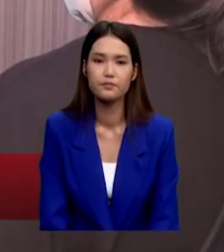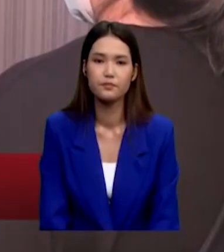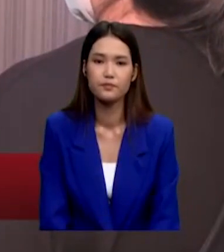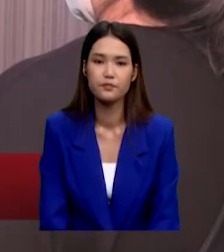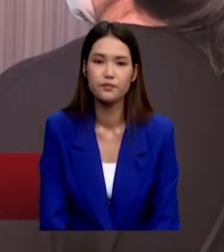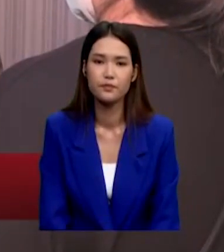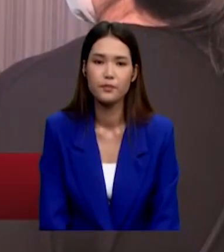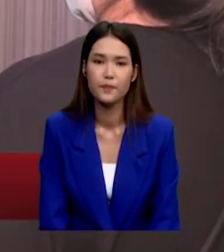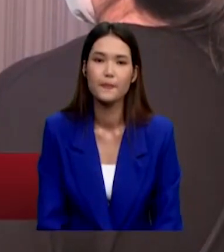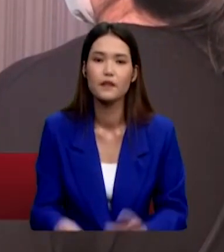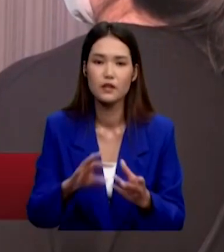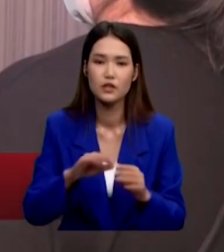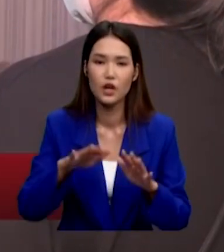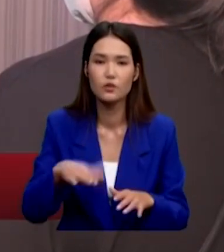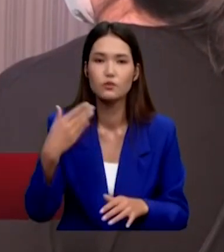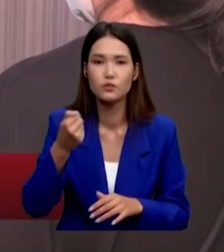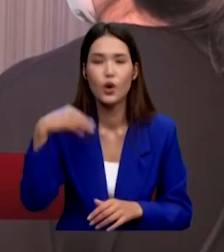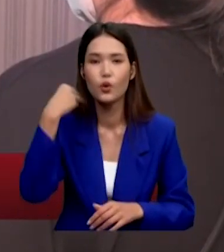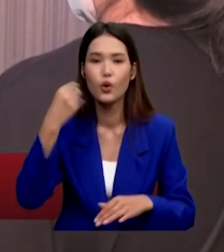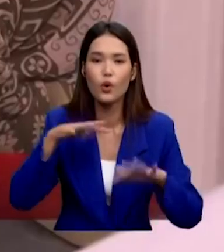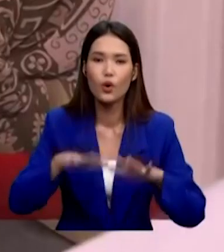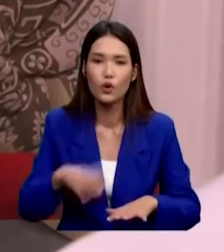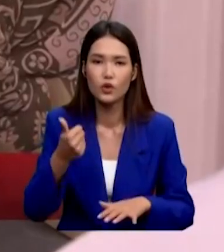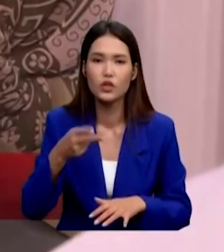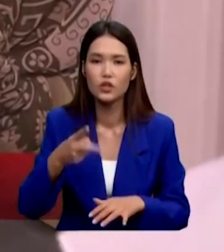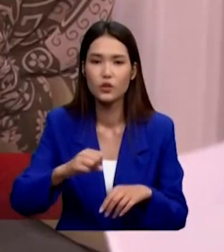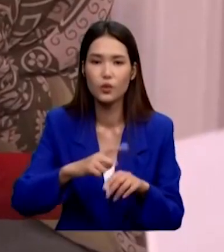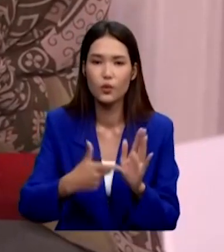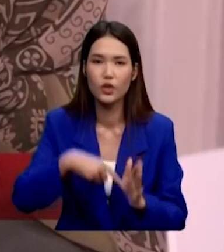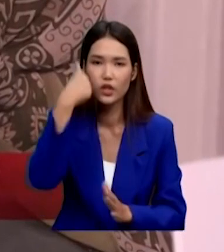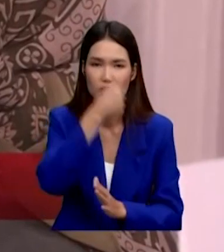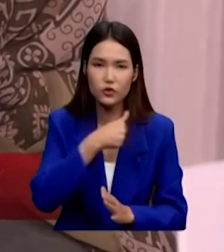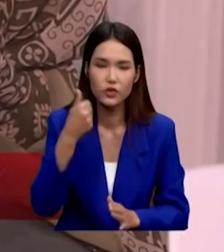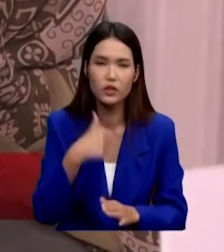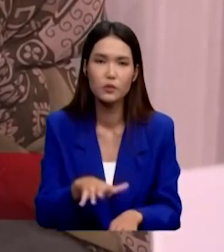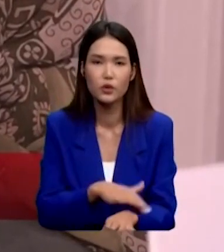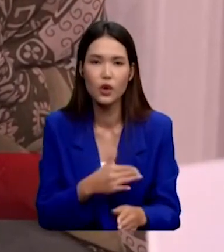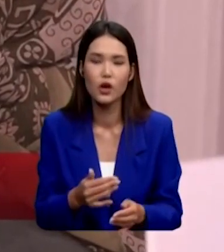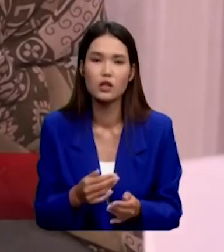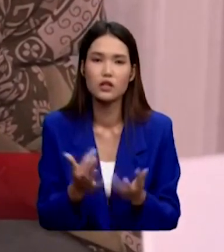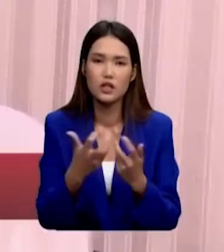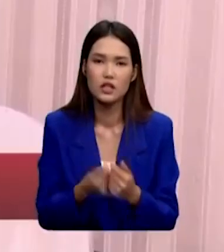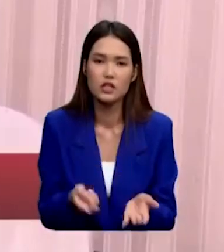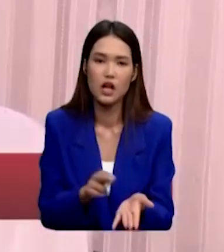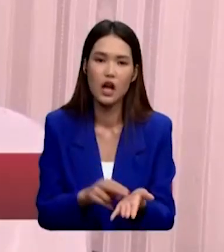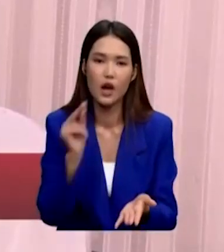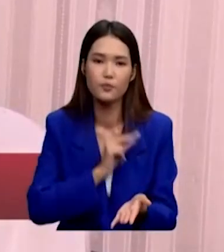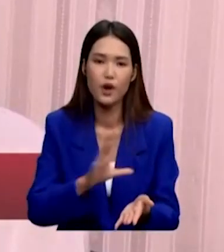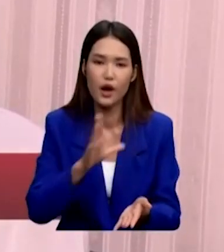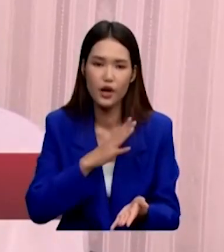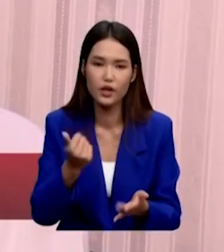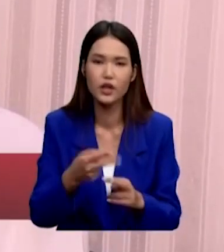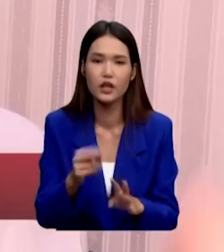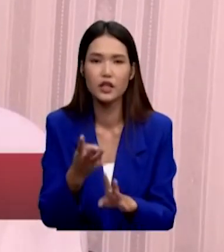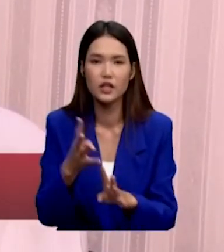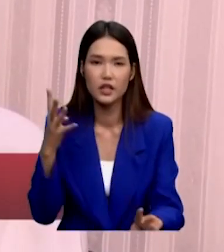Жасы 60-та алқымдап қалған Түркістандық Райхан Сәбденова 2017 жылдан бері бауыр ауруымен есепте тұрады. Бүгінде дерті асқынған ол кезек бойынша